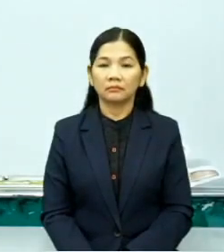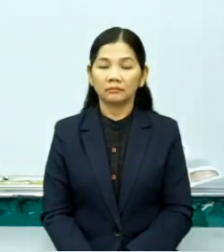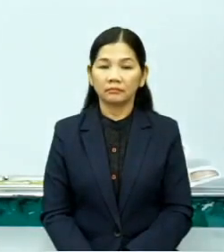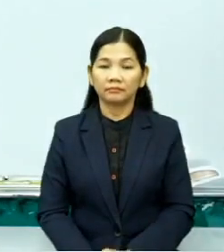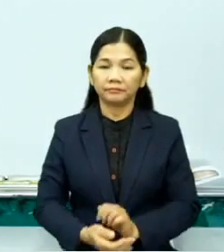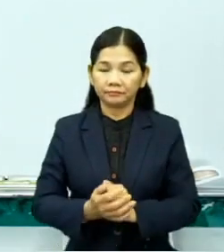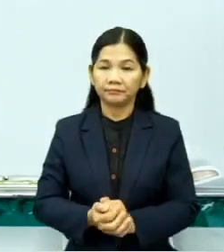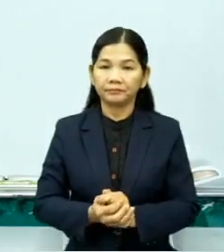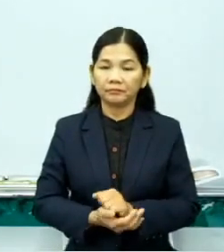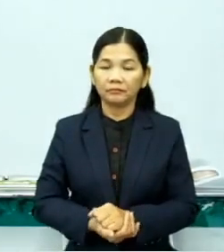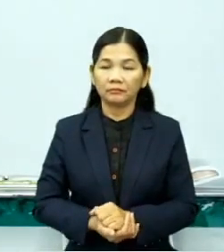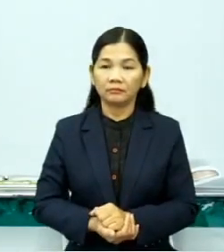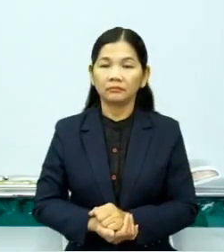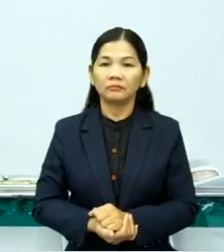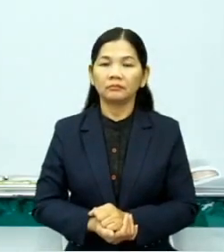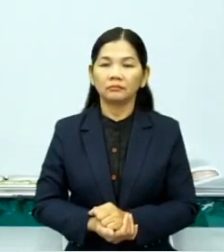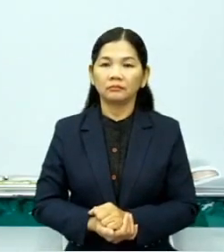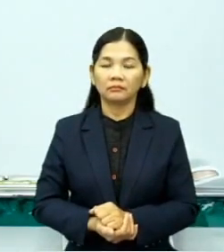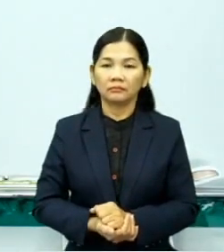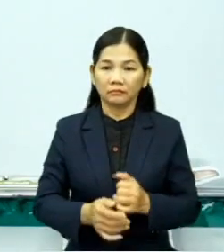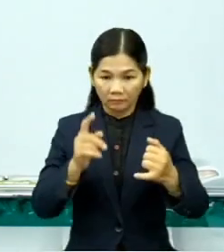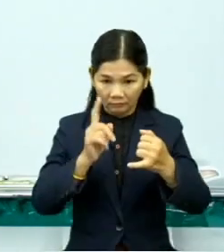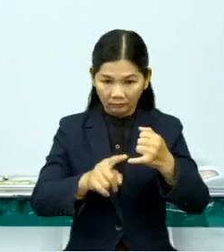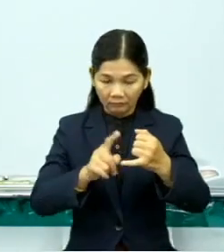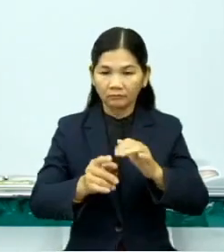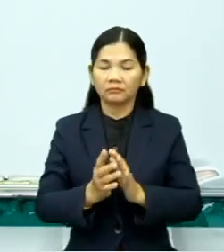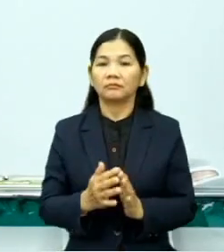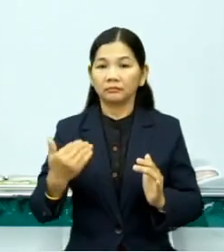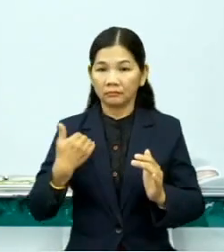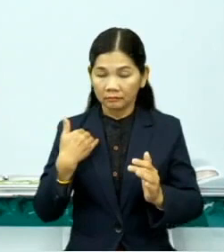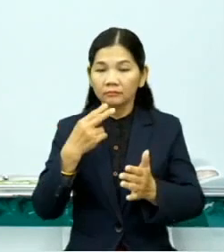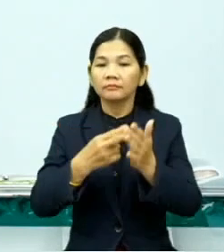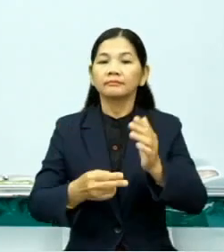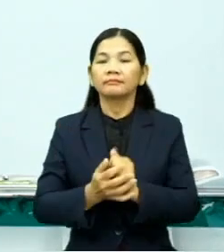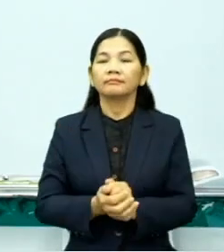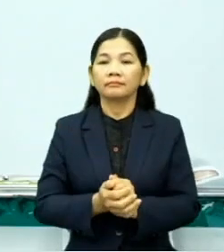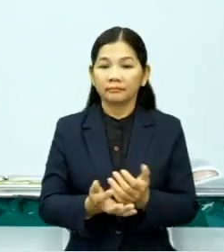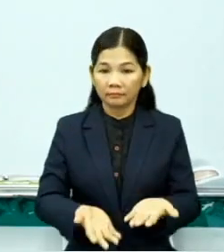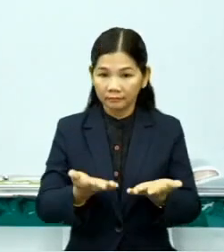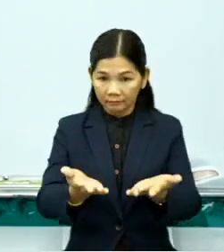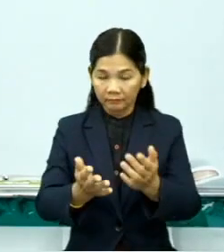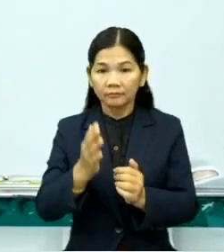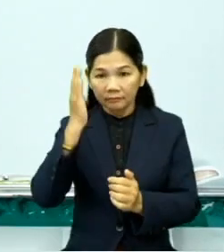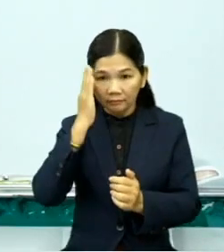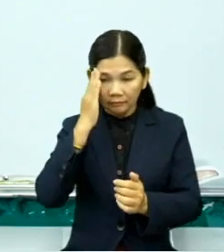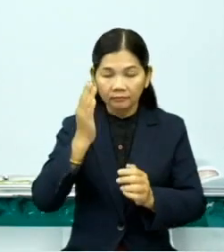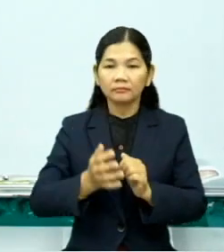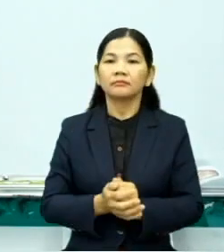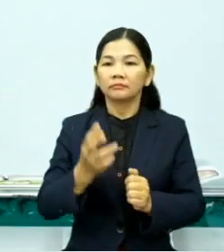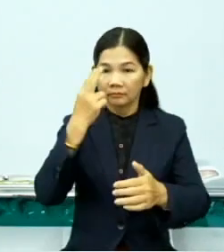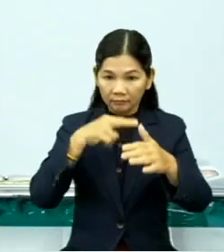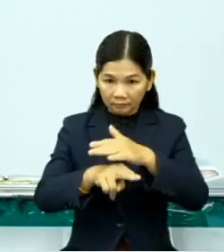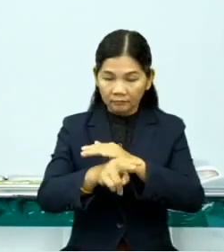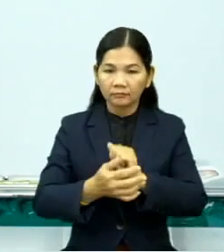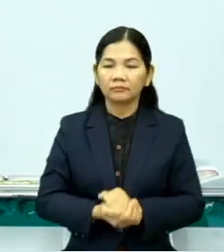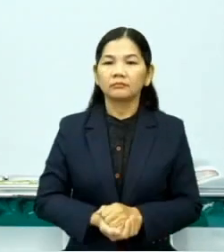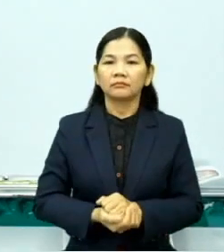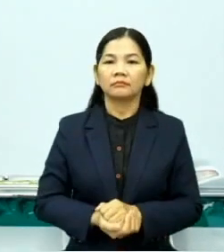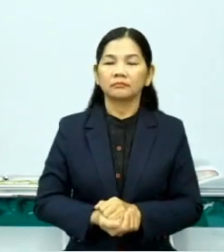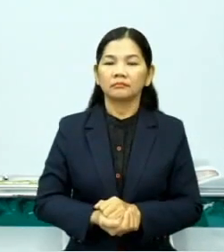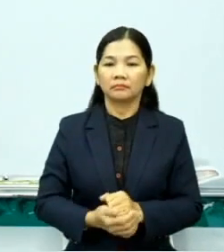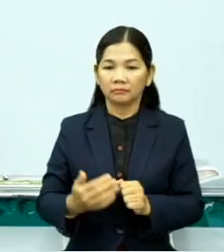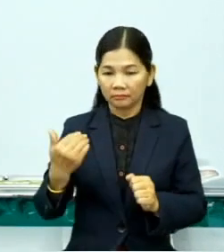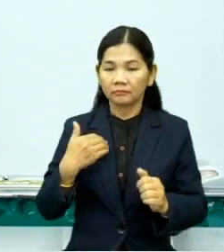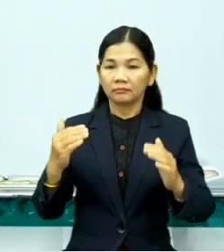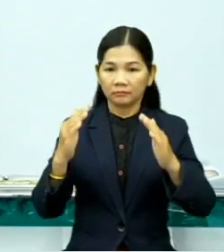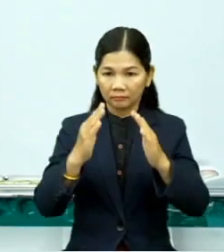chàng chấn trong chàng chấn ở sầm rập trong cáo cha nè kêu nâng miên là vậy sầm rập bồi cồn còn đăng tới cồn còn tiền mới cha cứ